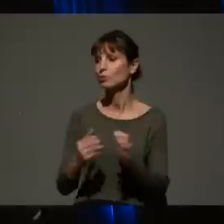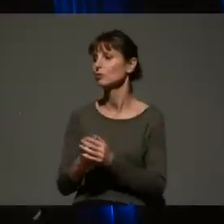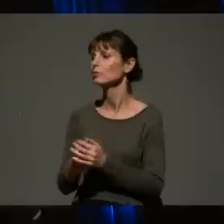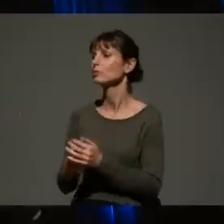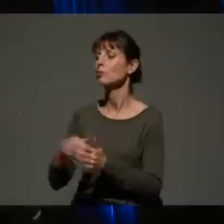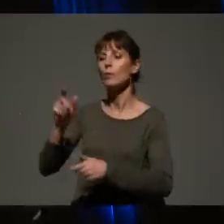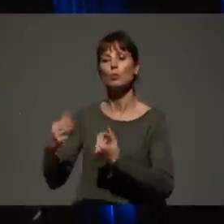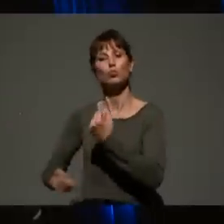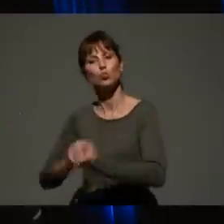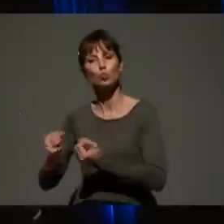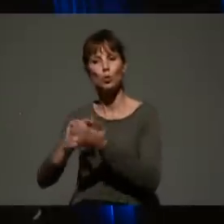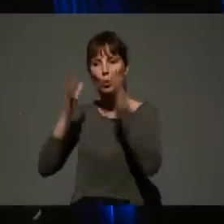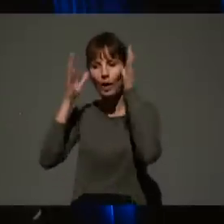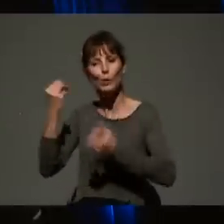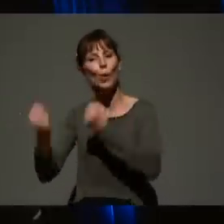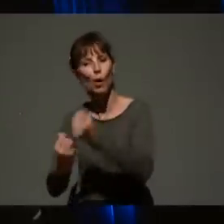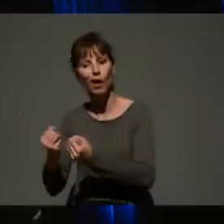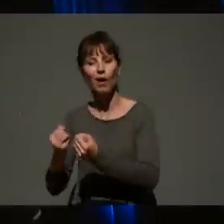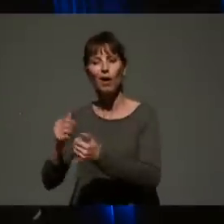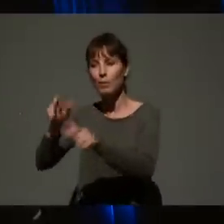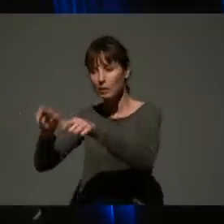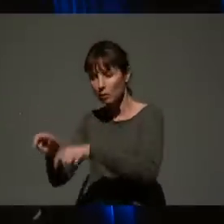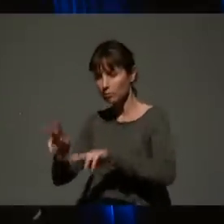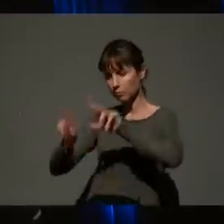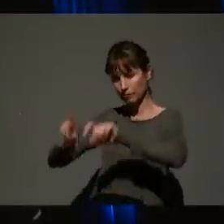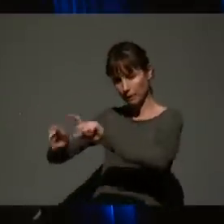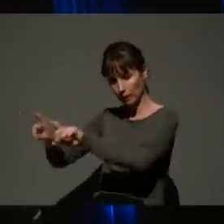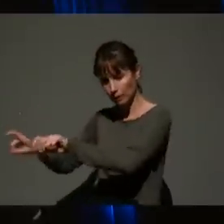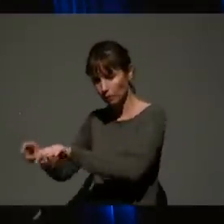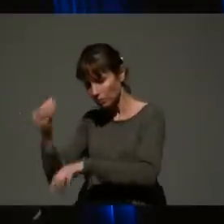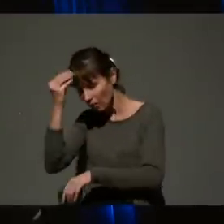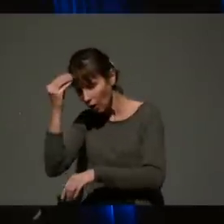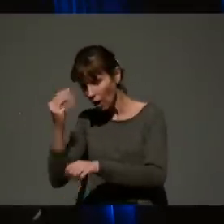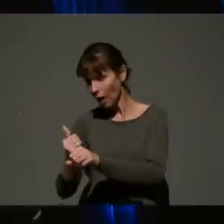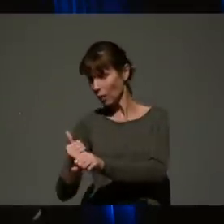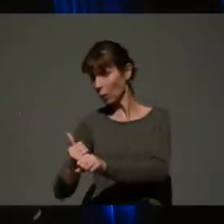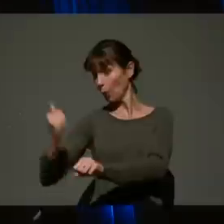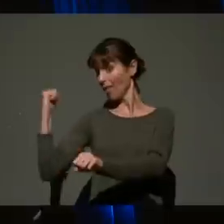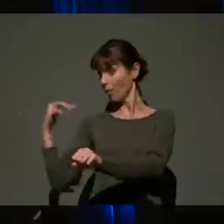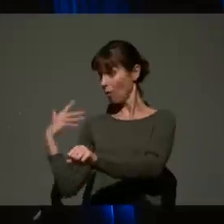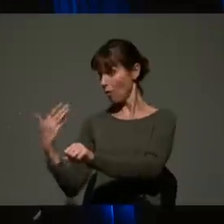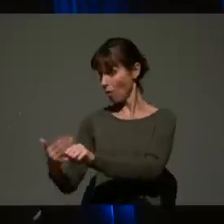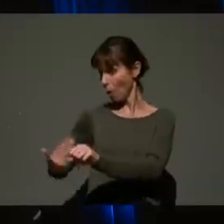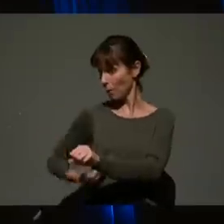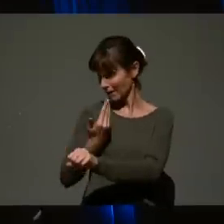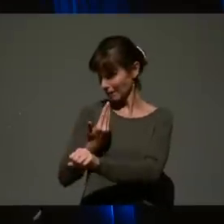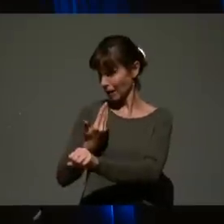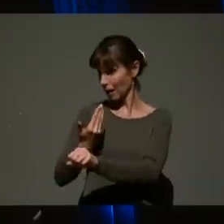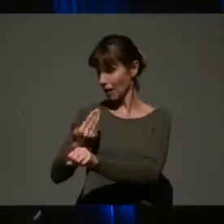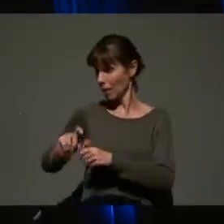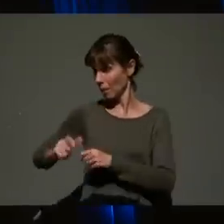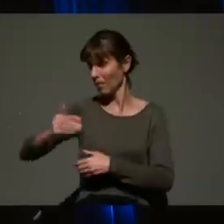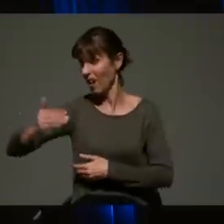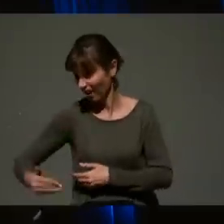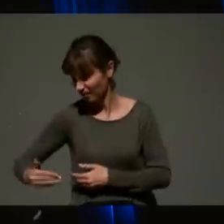aux participants de Touraine-Cours, est-ce que vous avez eu une blessure dans l'année qui précédait Touraine-Cours, qui vous a conduit à un arrêt lié à la